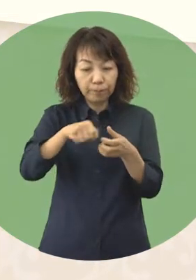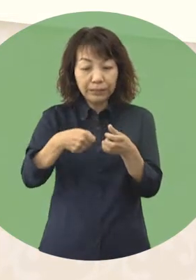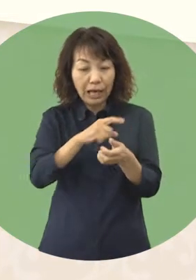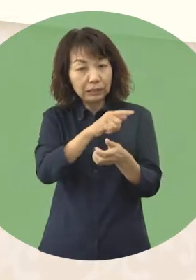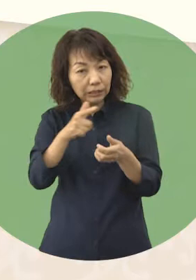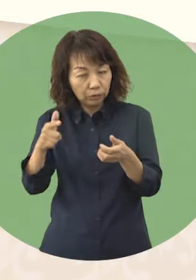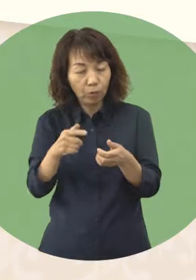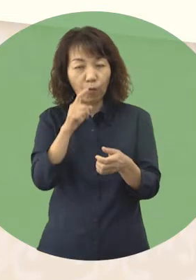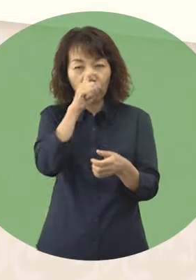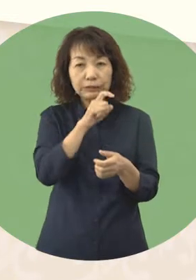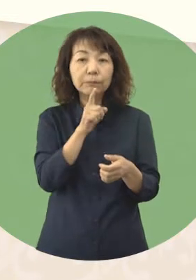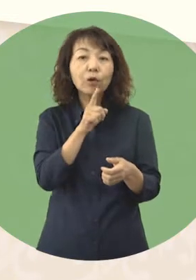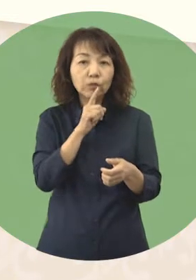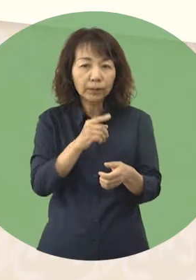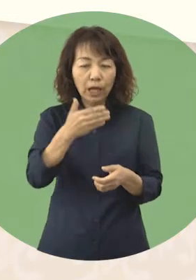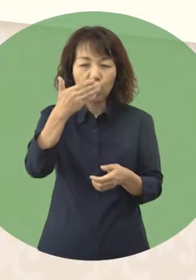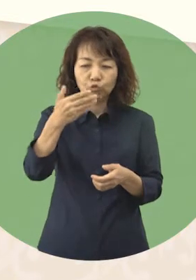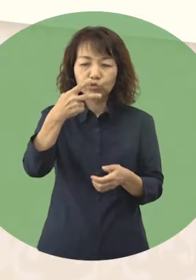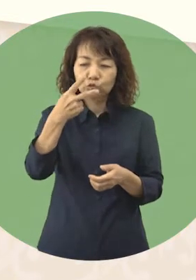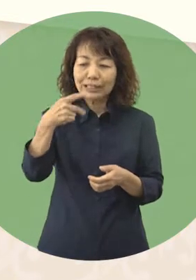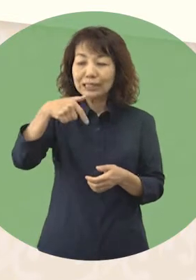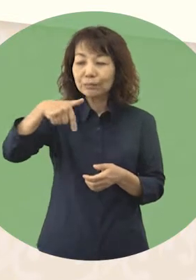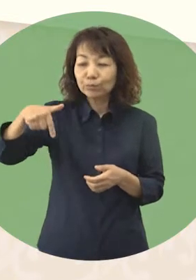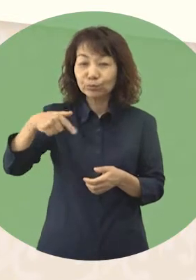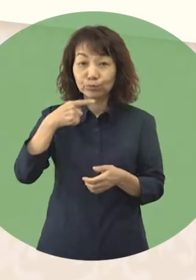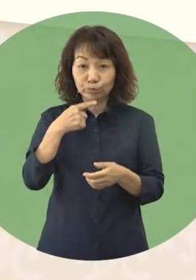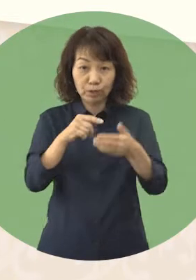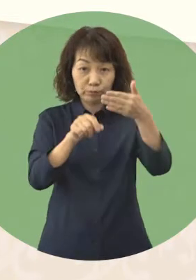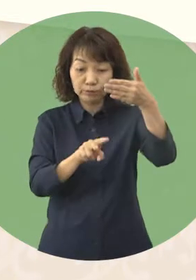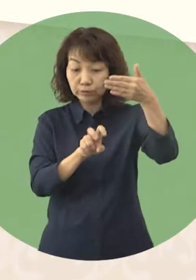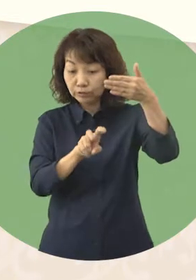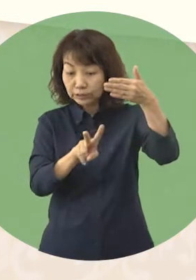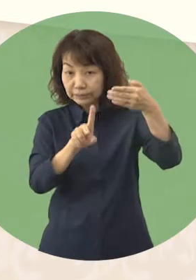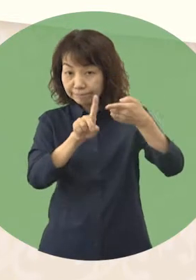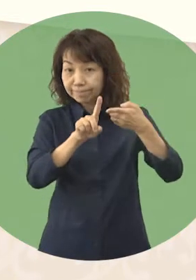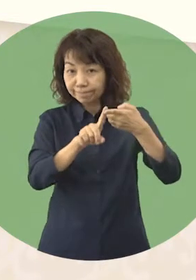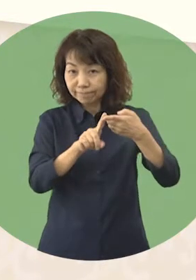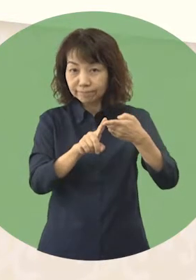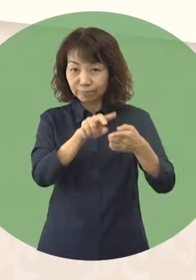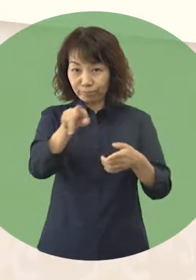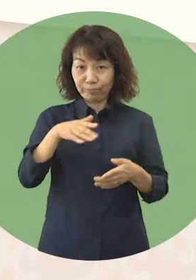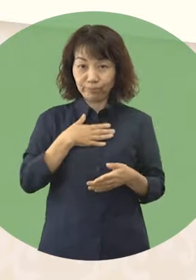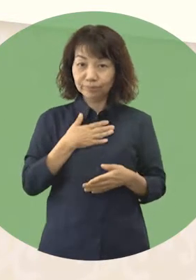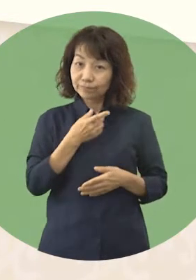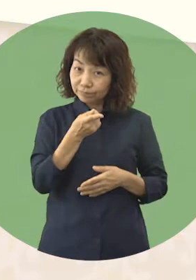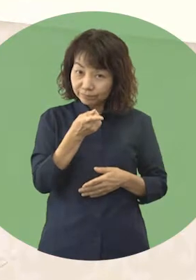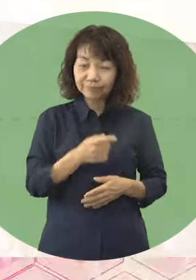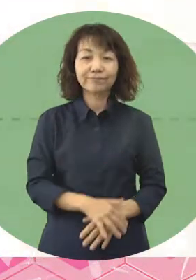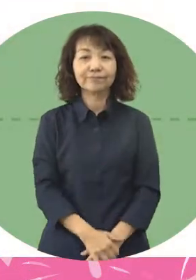マクトゥバでクニブと呼んでいることからこの日になったんじゃ。知っておったかな。